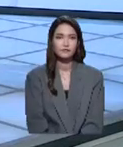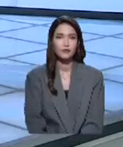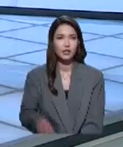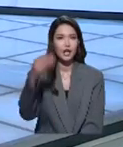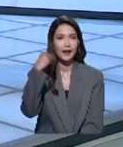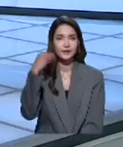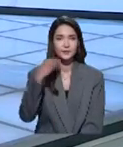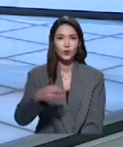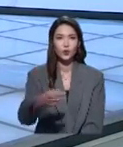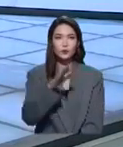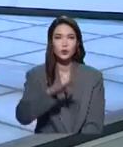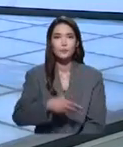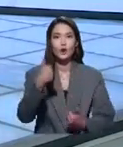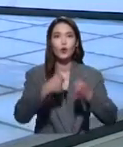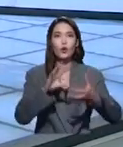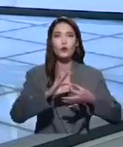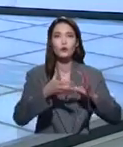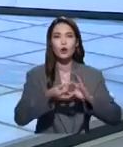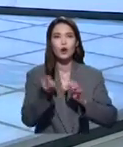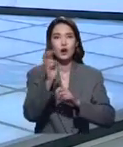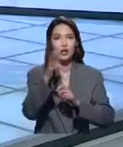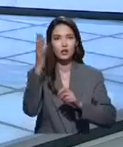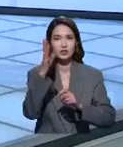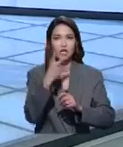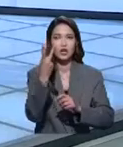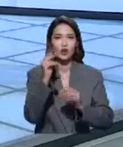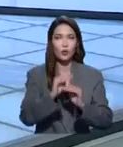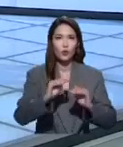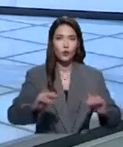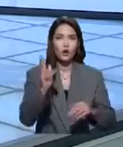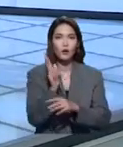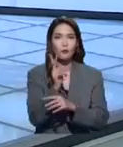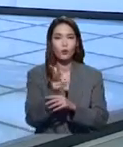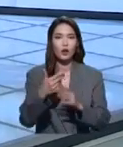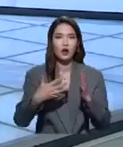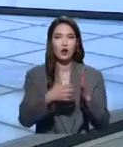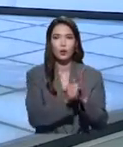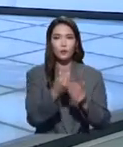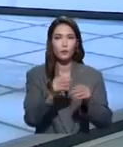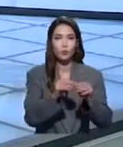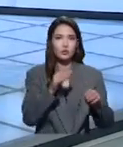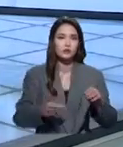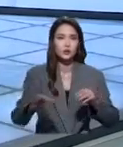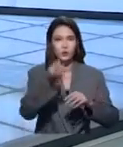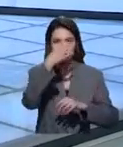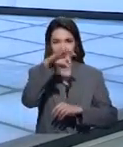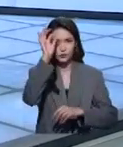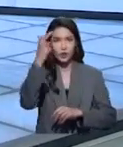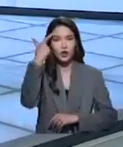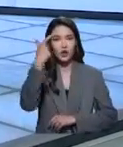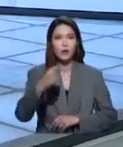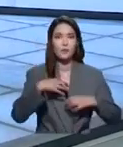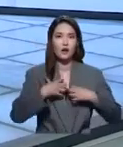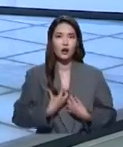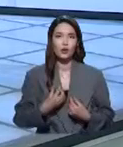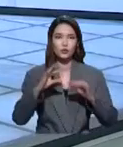Ақтөбе облысында олимпиадаға бара жатқан екі оқушы мен мұғалім жол апатынан қаза болды. Облыстық полиция департаментінің мәліметінше